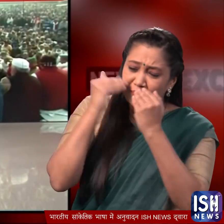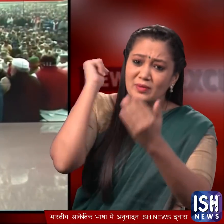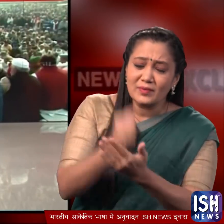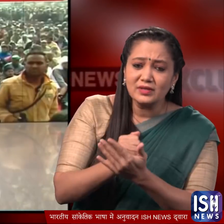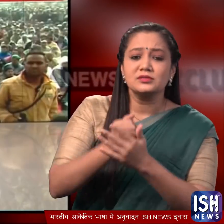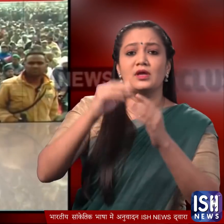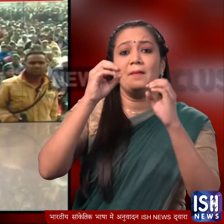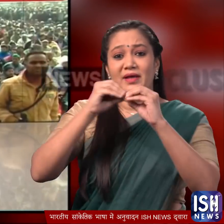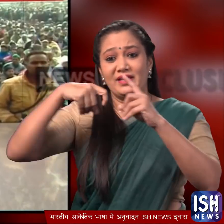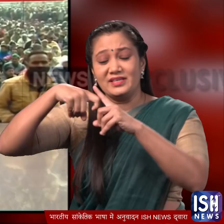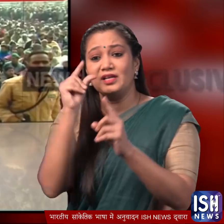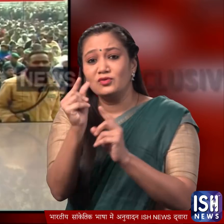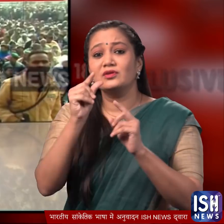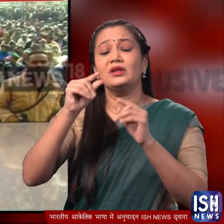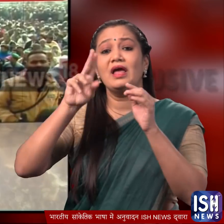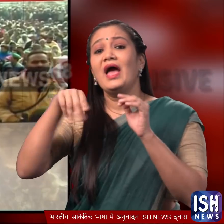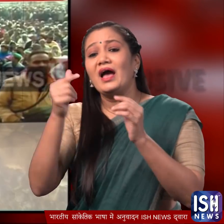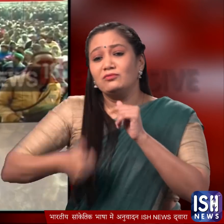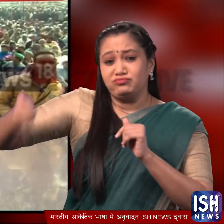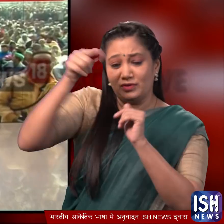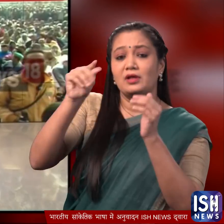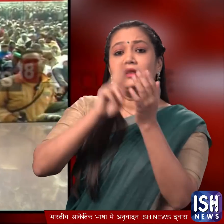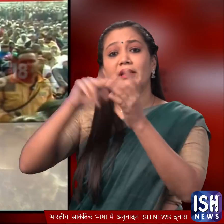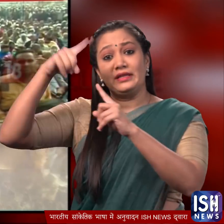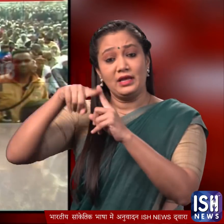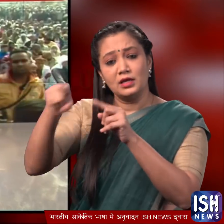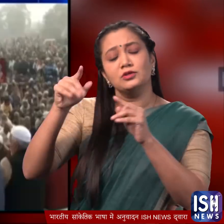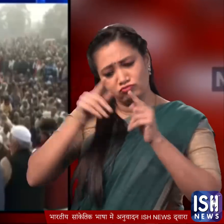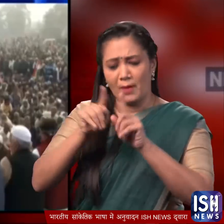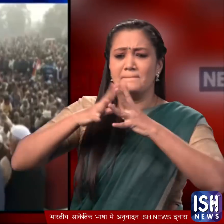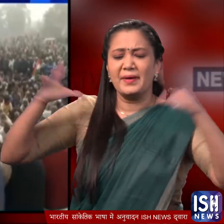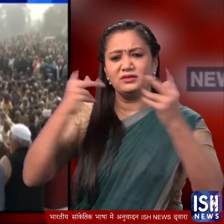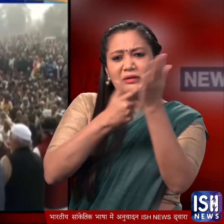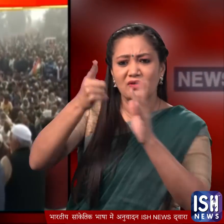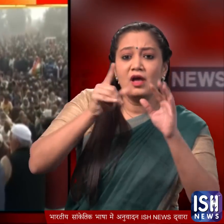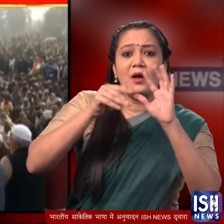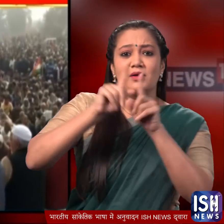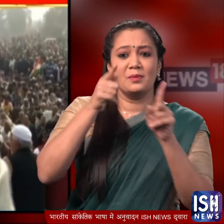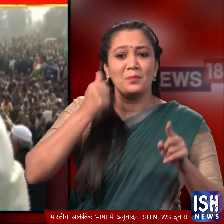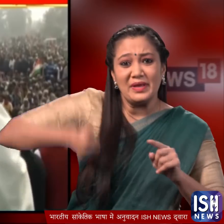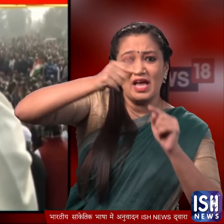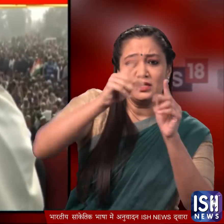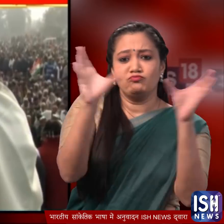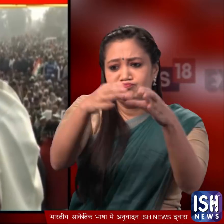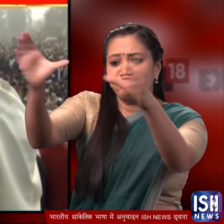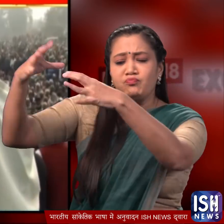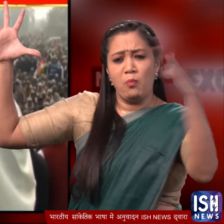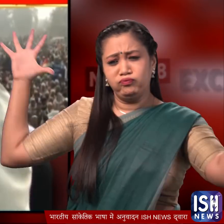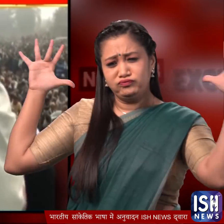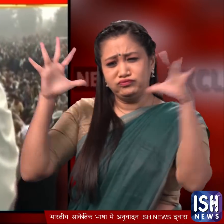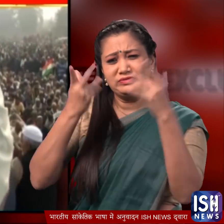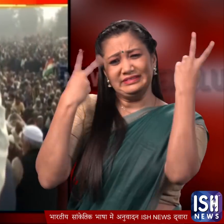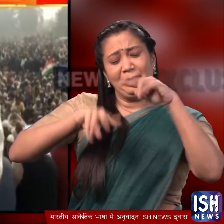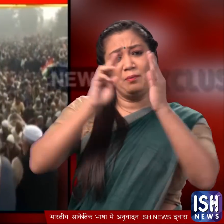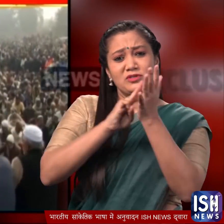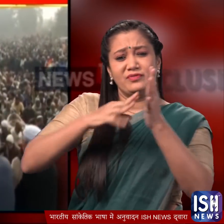ही भारतीय किसान यूनियन के अध्यक्ष नरेश टिकैत ने इस महापंचायत का ऐलान किया था, जिसके अगले ही दिन मुजफ्फरनगर में बड़ी संख्या में किसान इकट्ठा हुए।